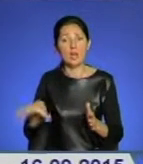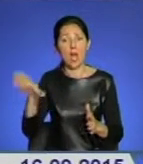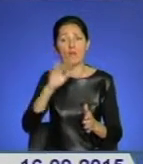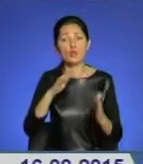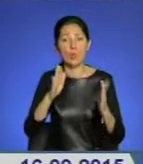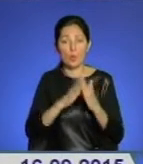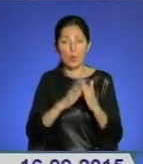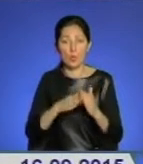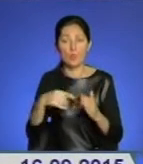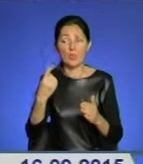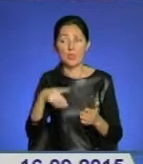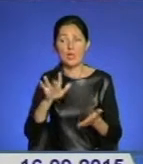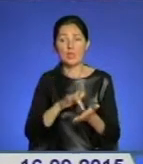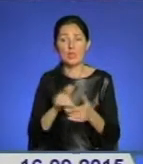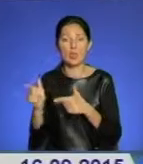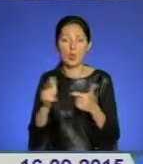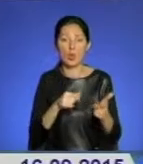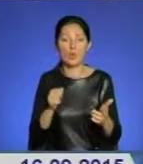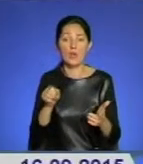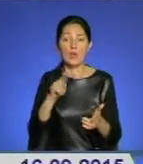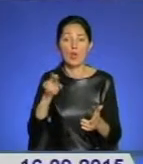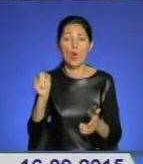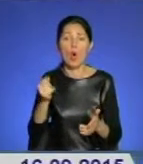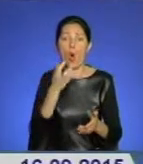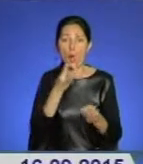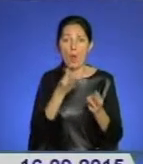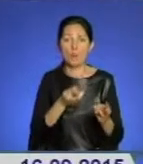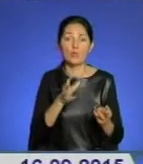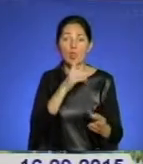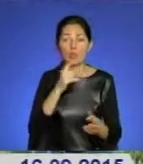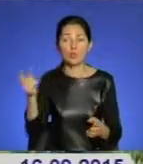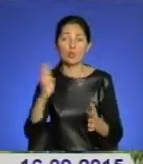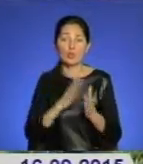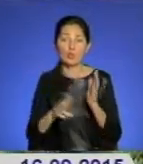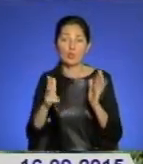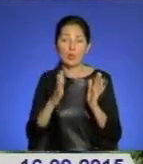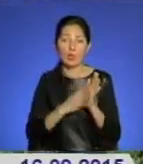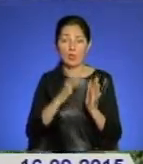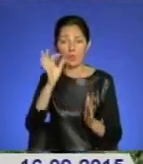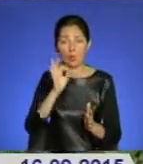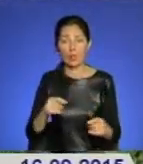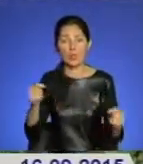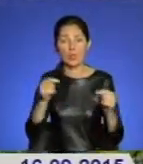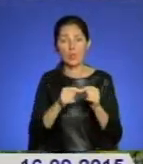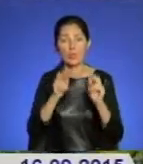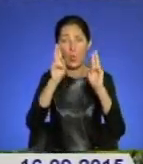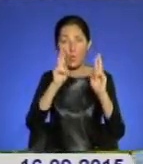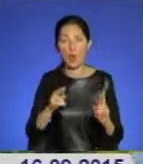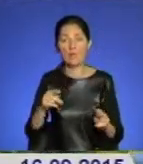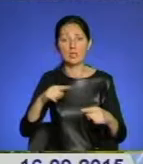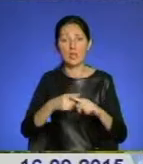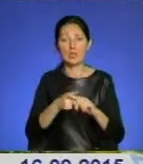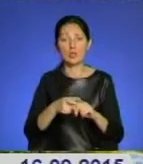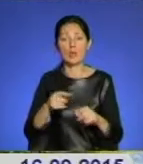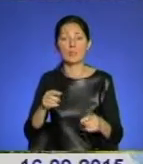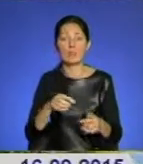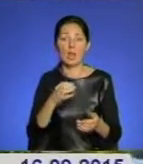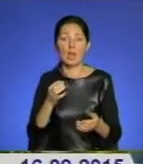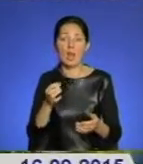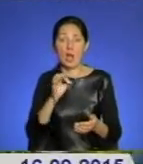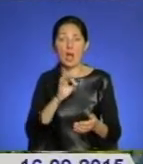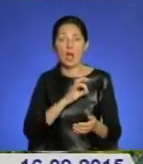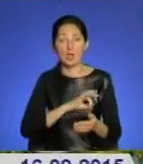центр готовий до опалювального сезону на 99%. Відповідно до правил технічної експлуатації теплових установок і мереж